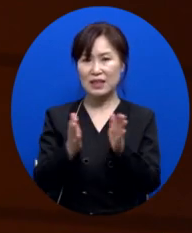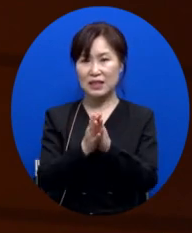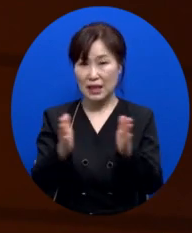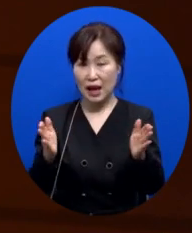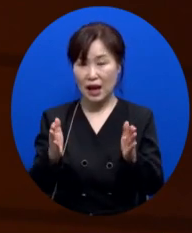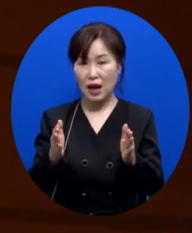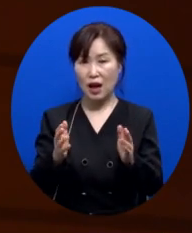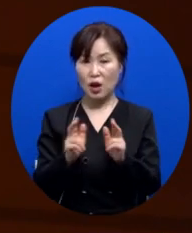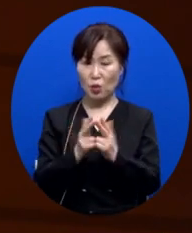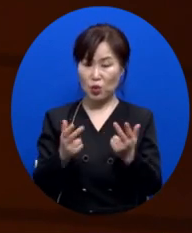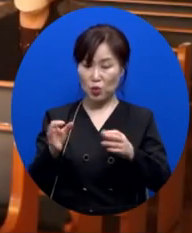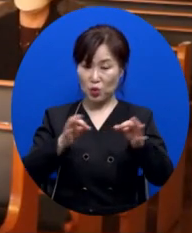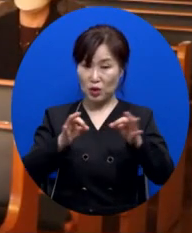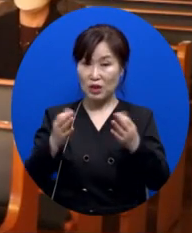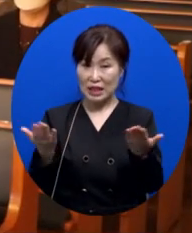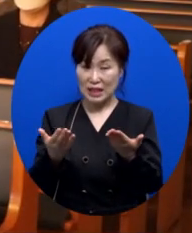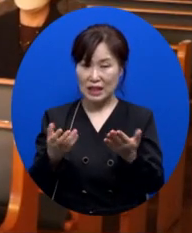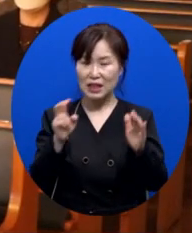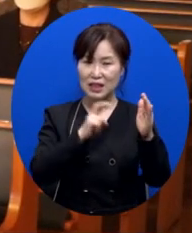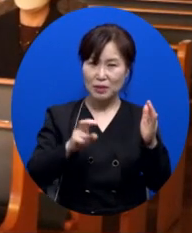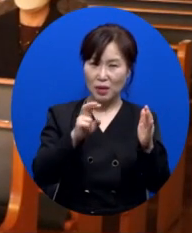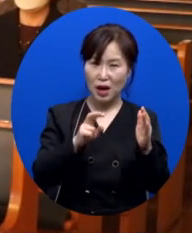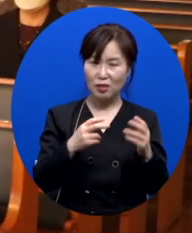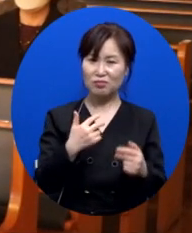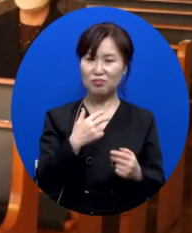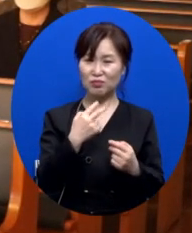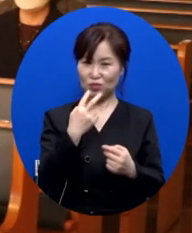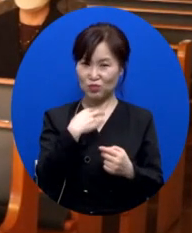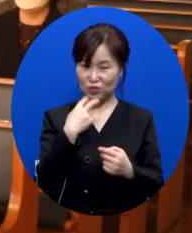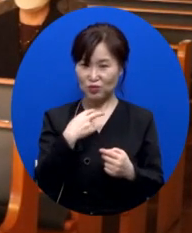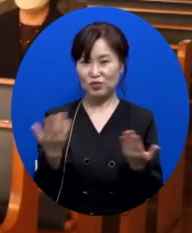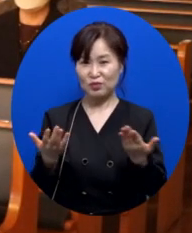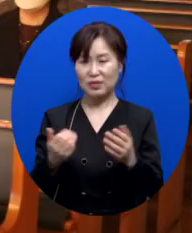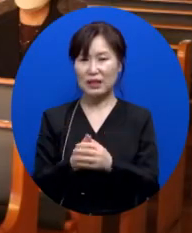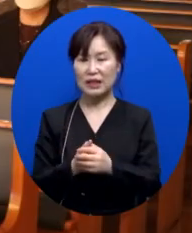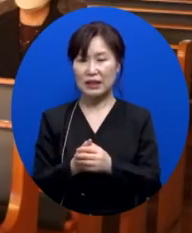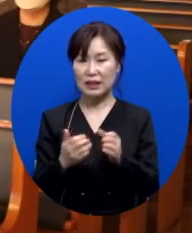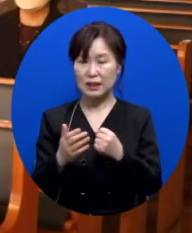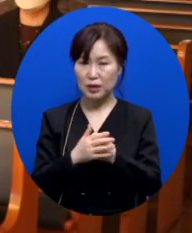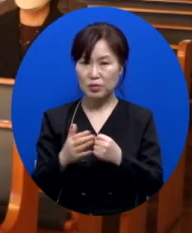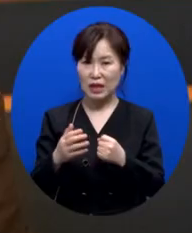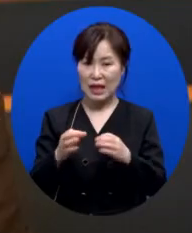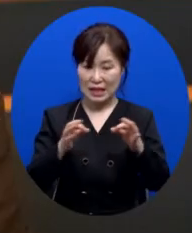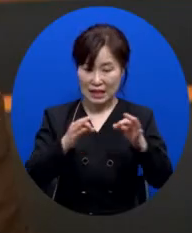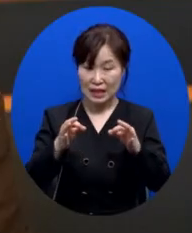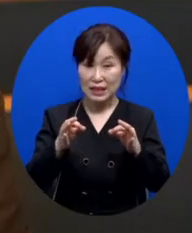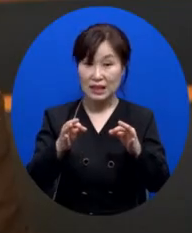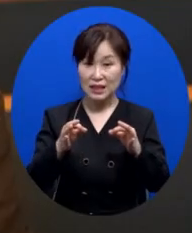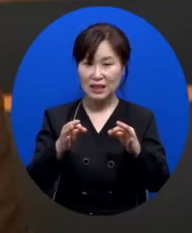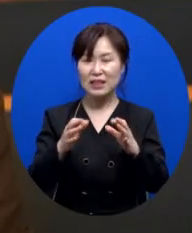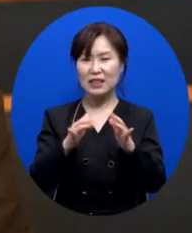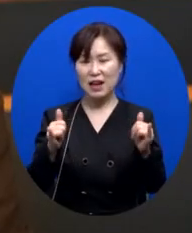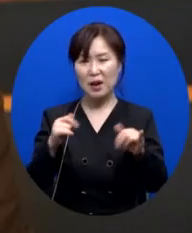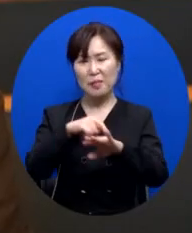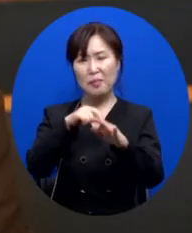본인도 자 영업과 음악을 병행하고 있는 상황 누구보다도 상인들의 마음을 잘 이해한다 는 고 집사는